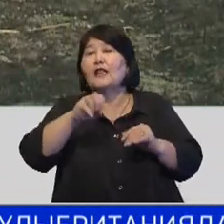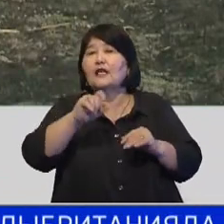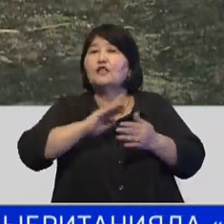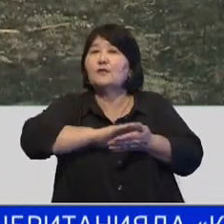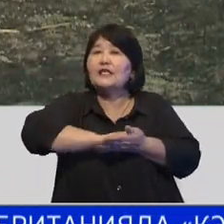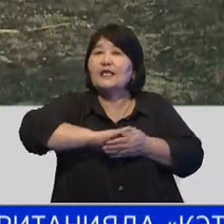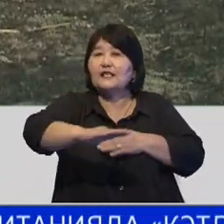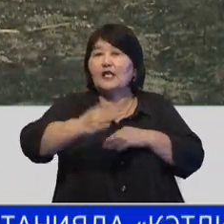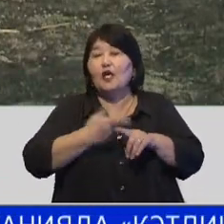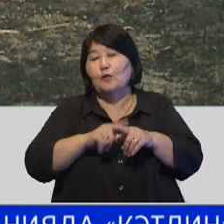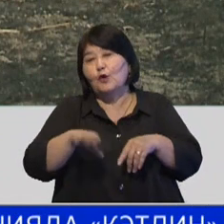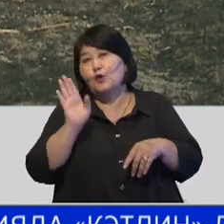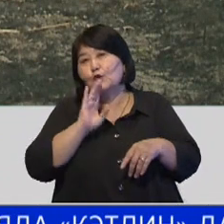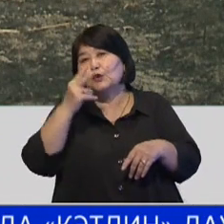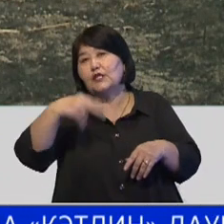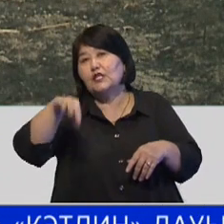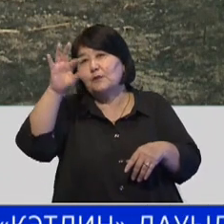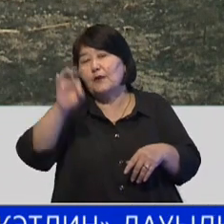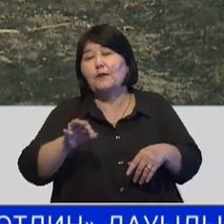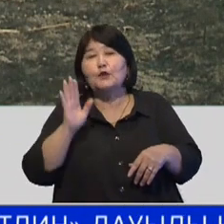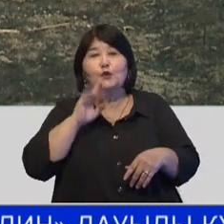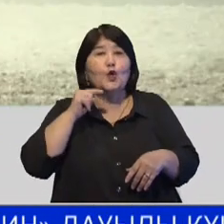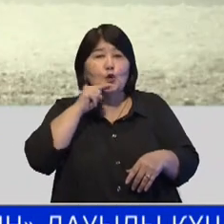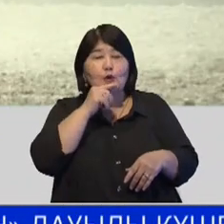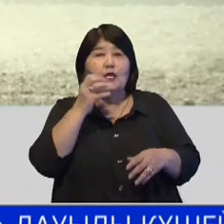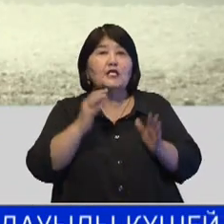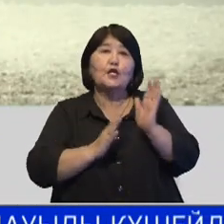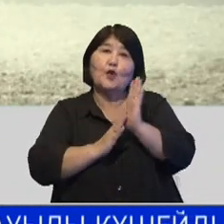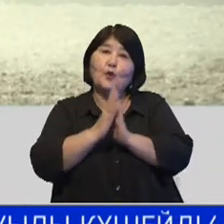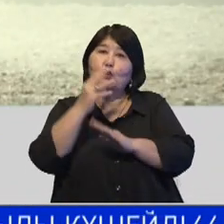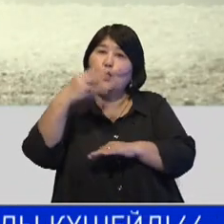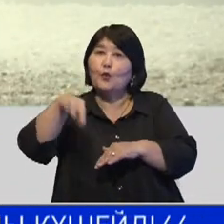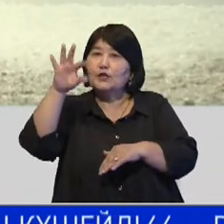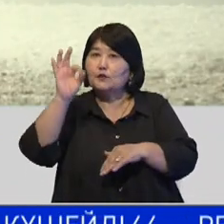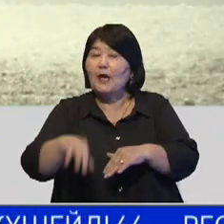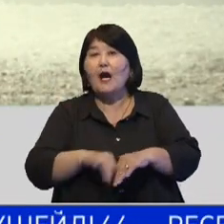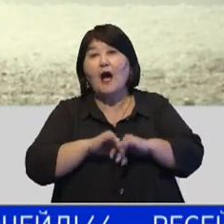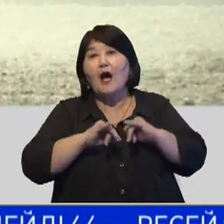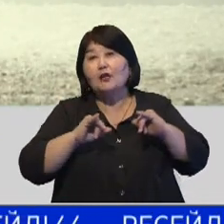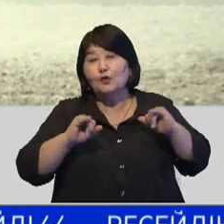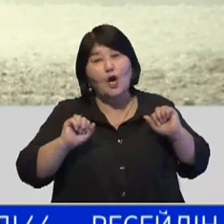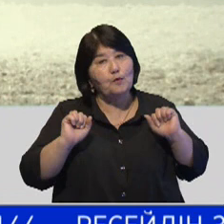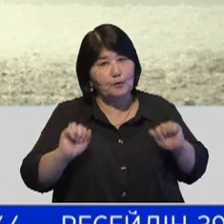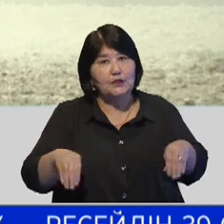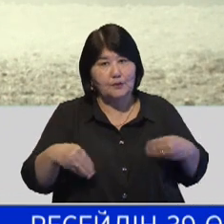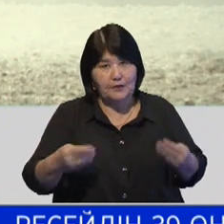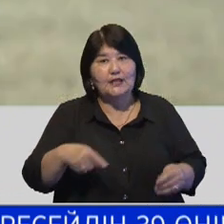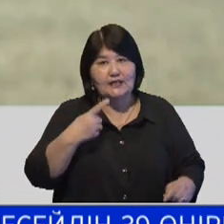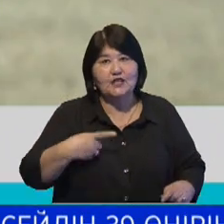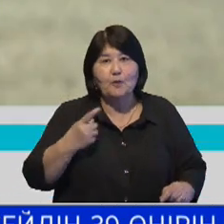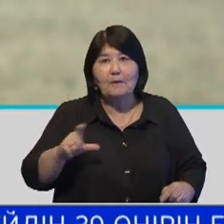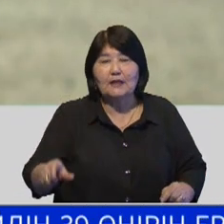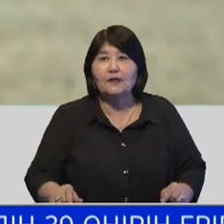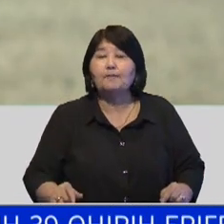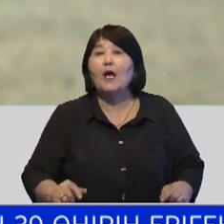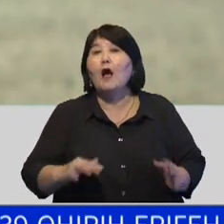лазермен тегістеледі. Бұл суды 20%-ға дейін үнемдеуге және өнімділікті 30%-ға дейін арттыруға мүмкіндік береді дейді мамандар.